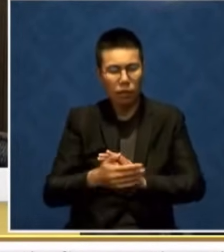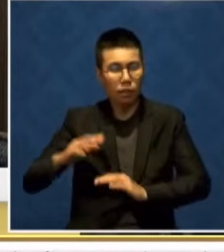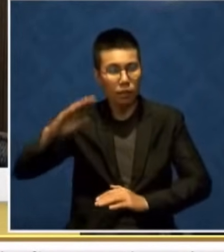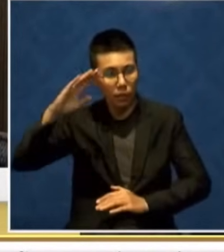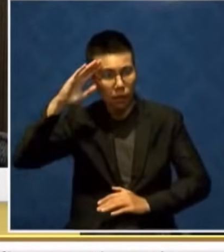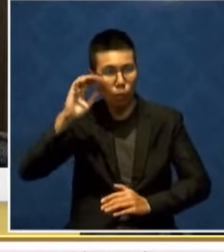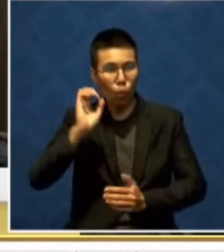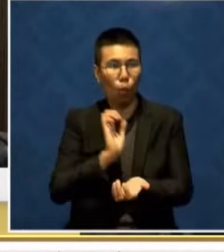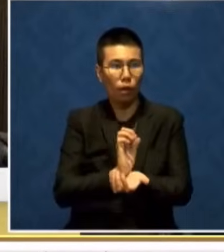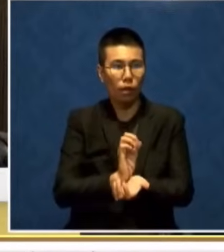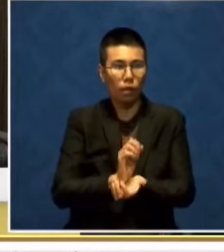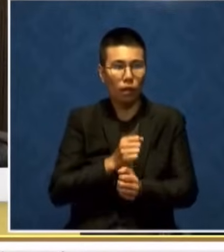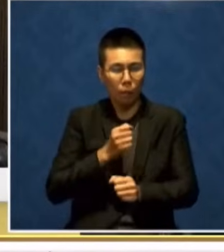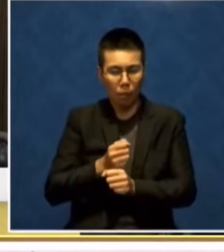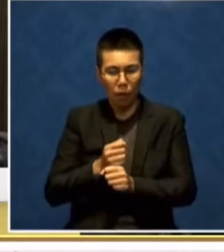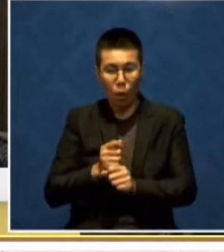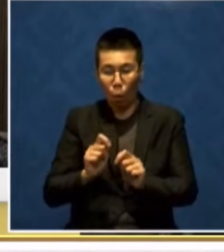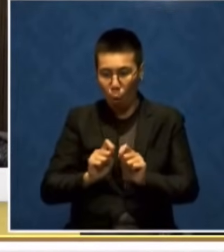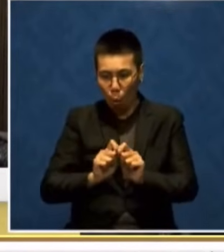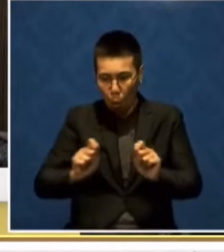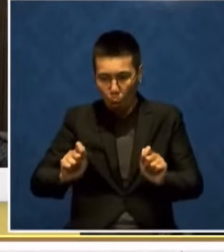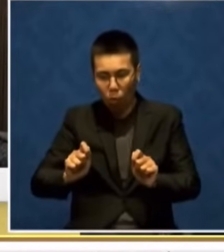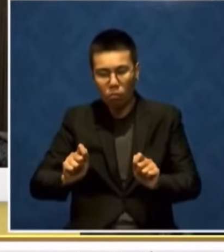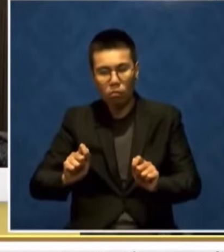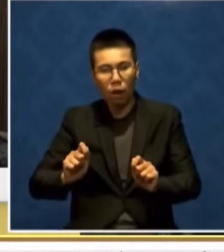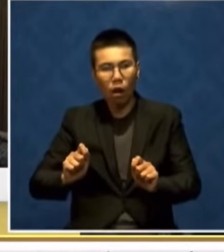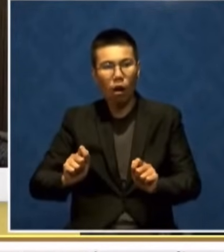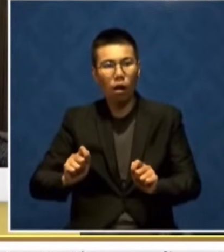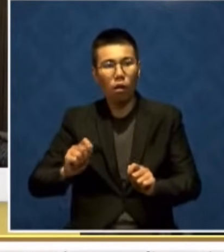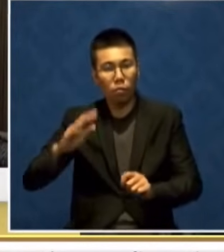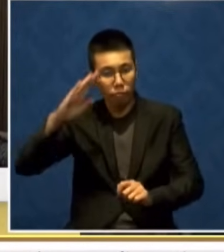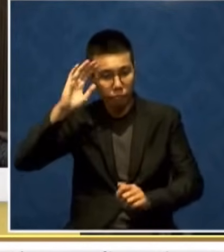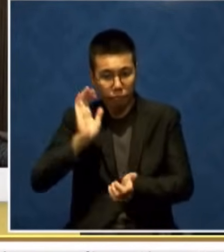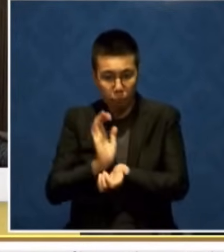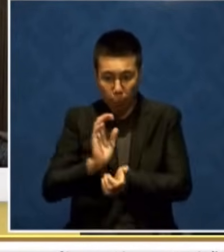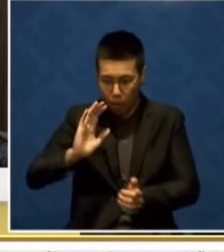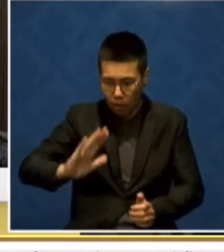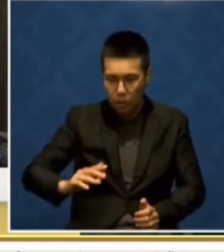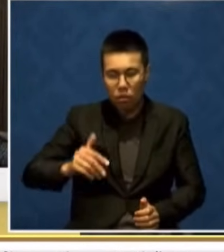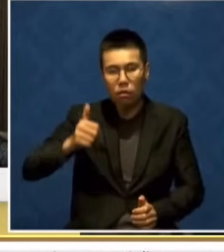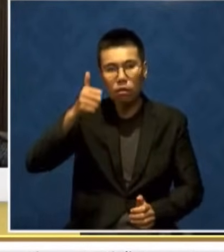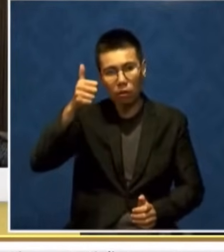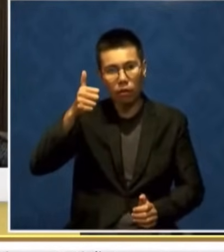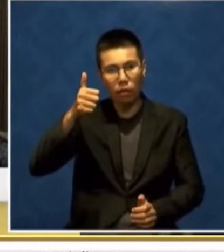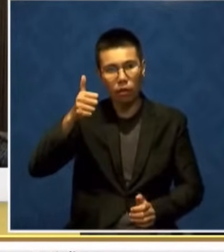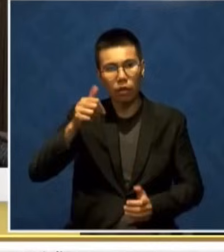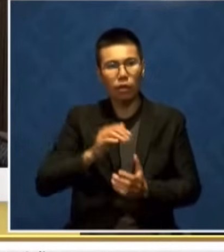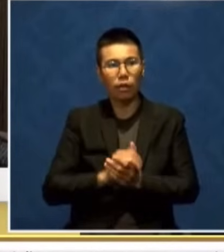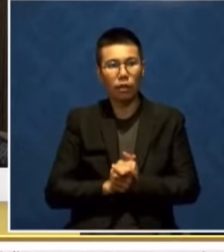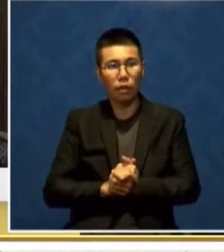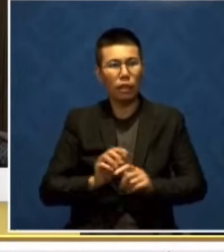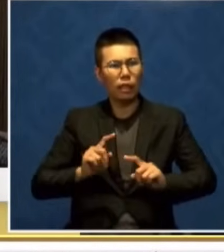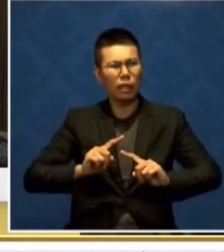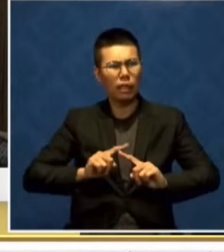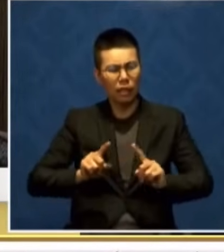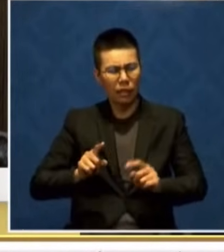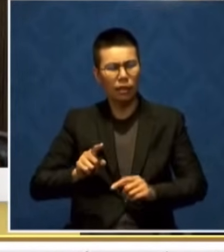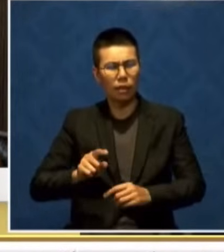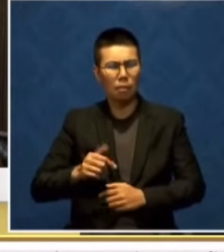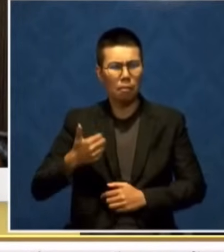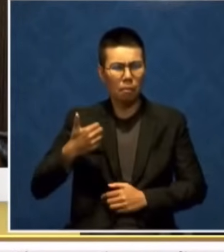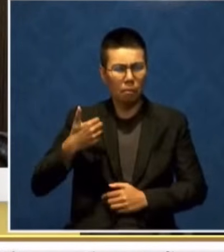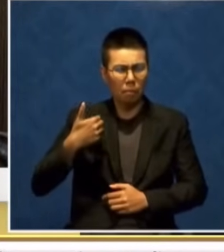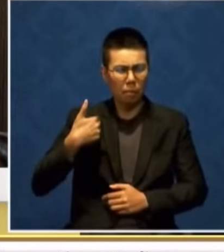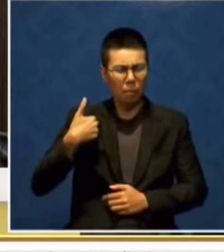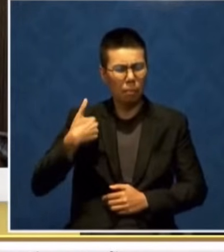องค์กรตำรวจดีขึ้นไม่อยู่ในสภาพที่เป็นอยู่ต่อไปแต่สุดท้ายที่ต้อง